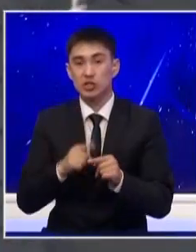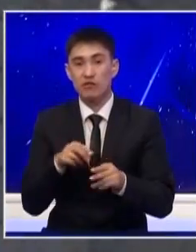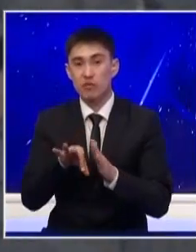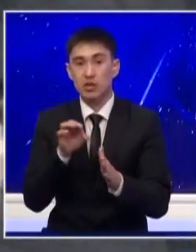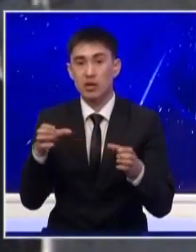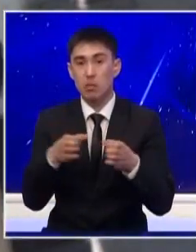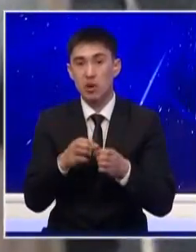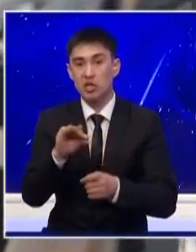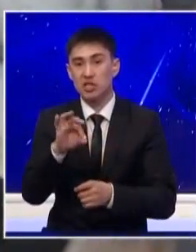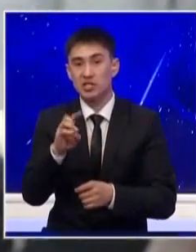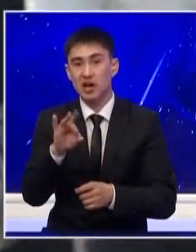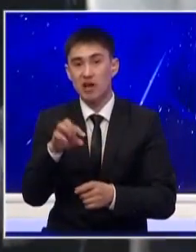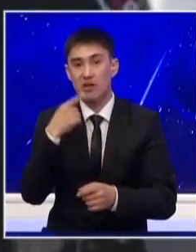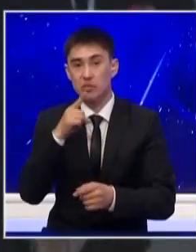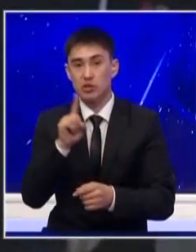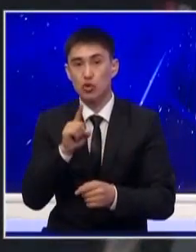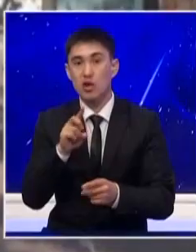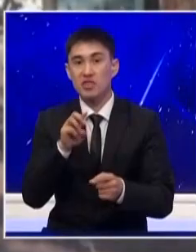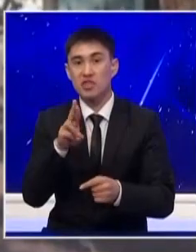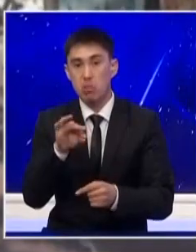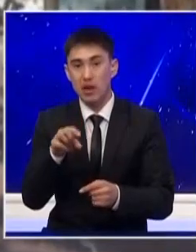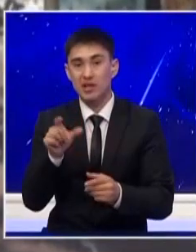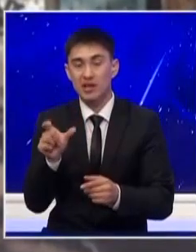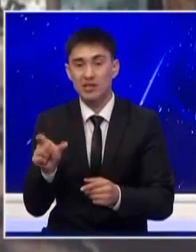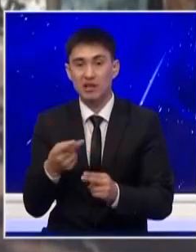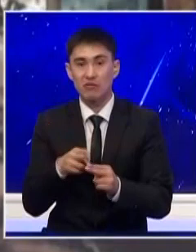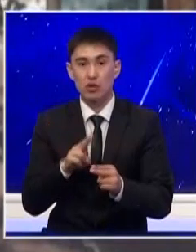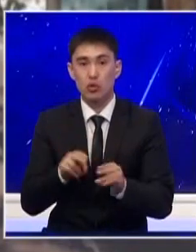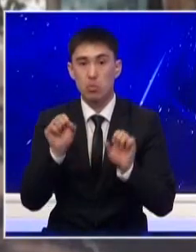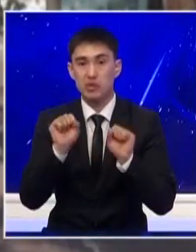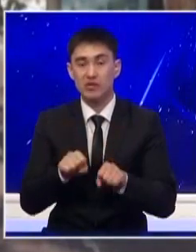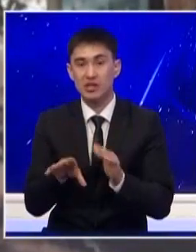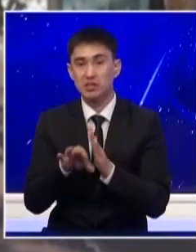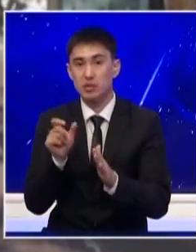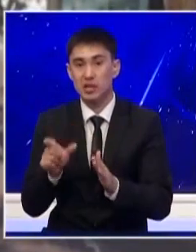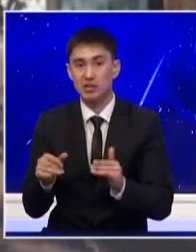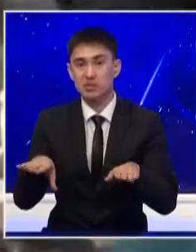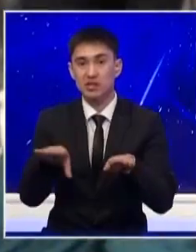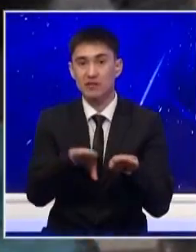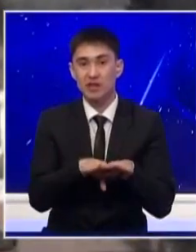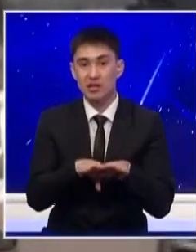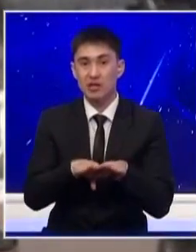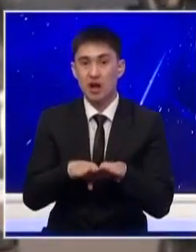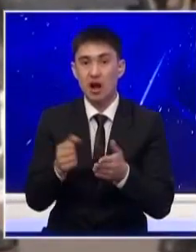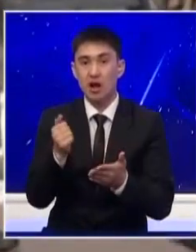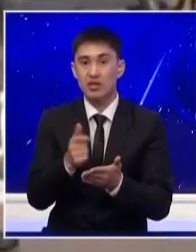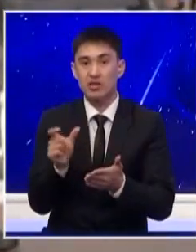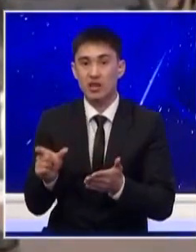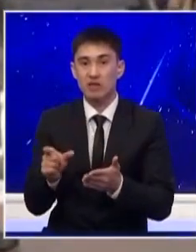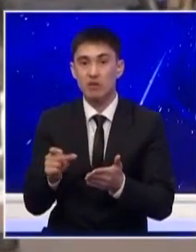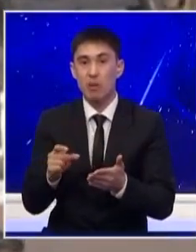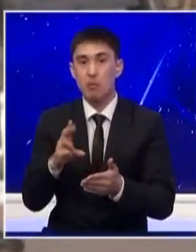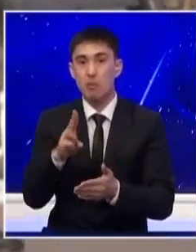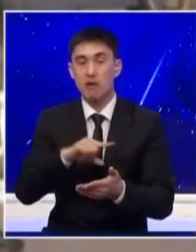выборной кампании Жанар Санхаева отметила дебаты кандидатов, которые позволяют избирателям сравнить позиции кандидатов по